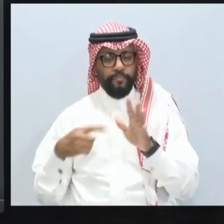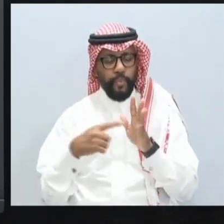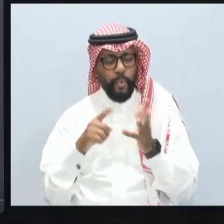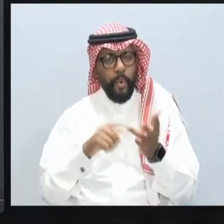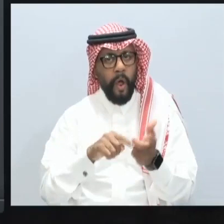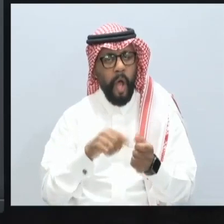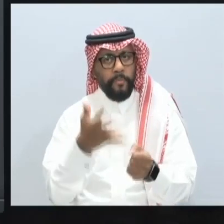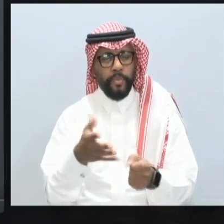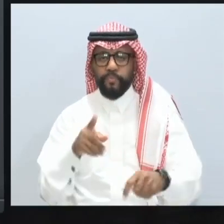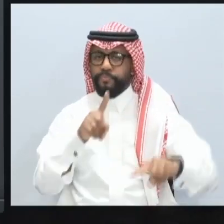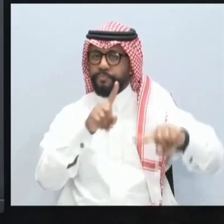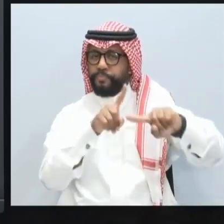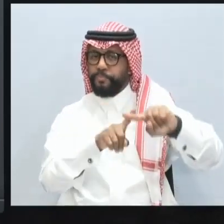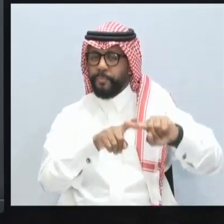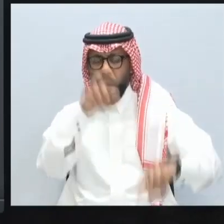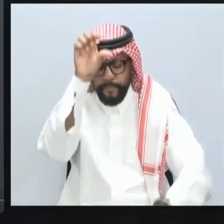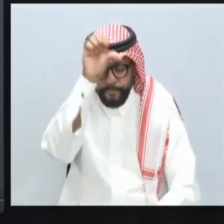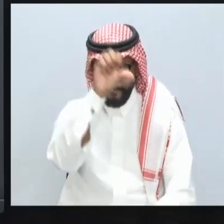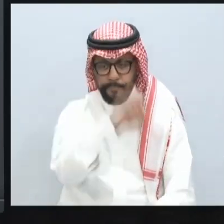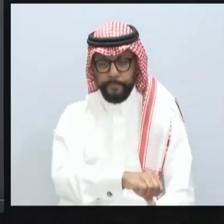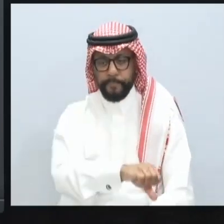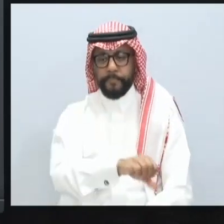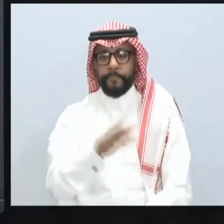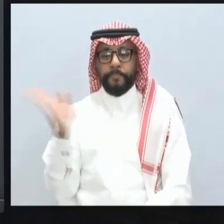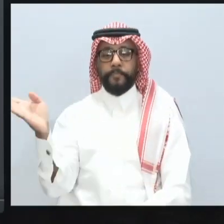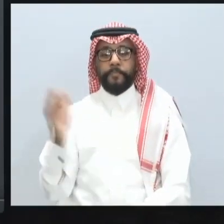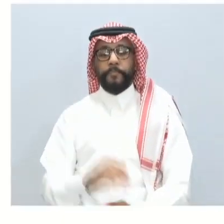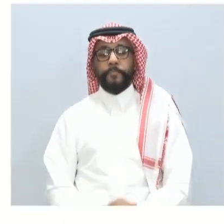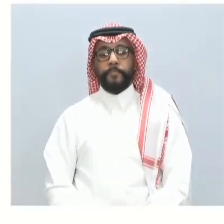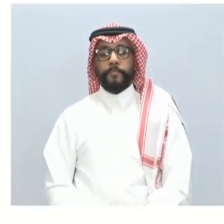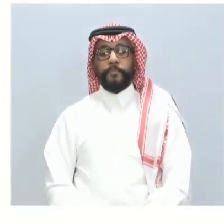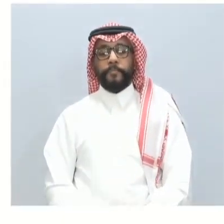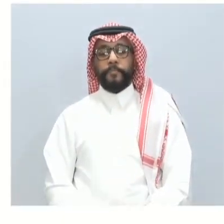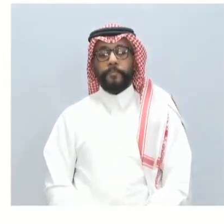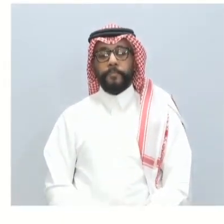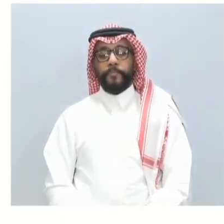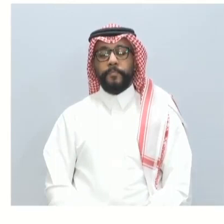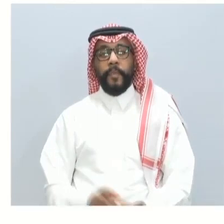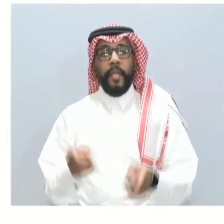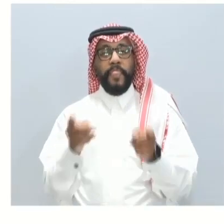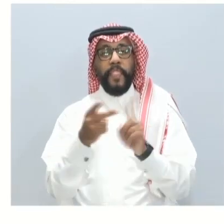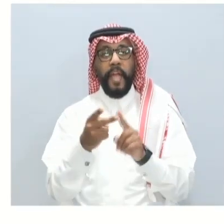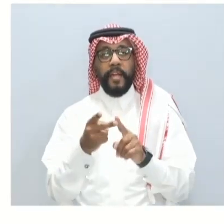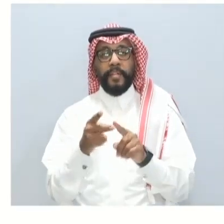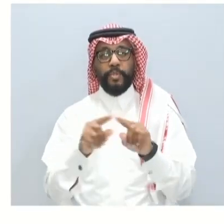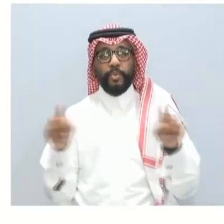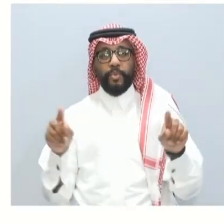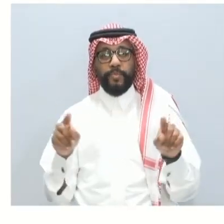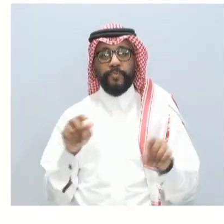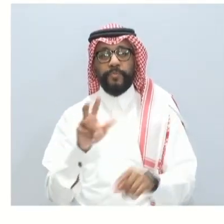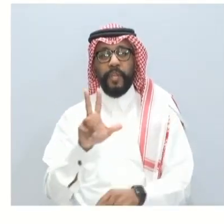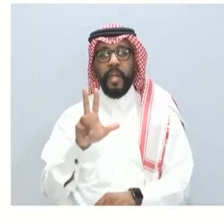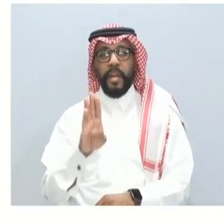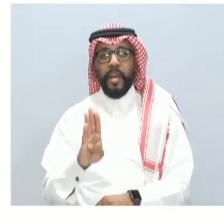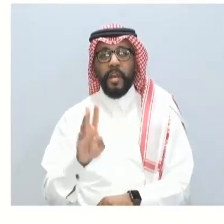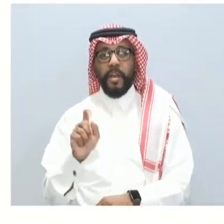وقع في الكفر الاكبر نسال الله السلامه والعافيه ننتقل بعد ذلك الى قسم اخر من اقسام الكفر فالكفر